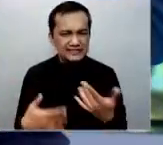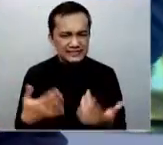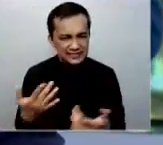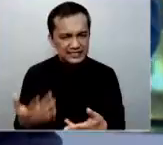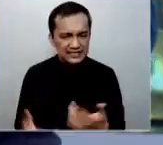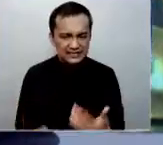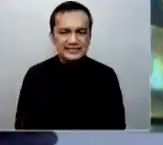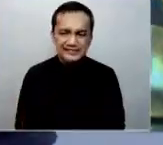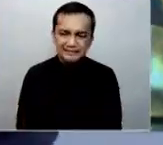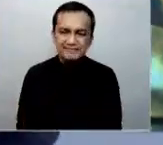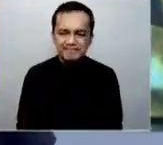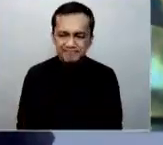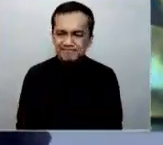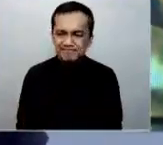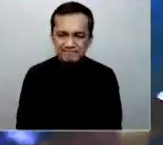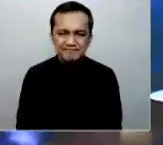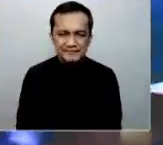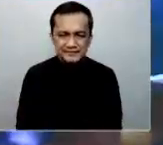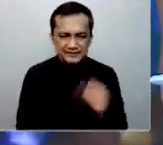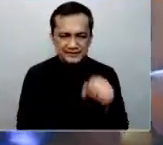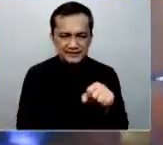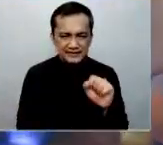Kaka-excite, Mami Chiki. Teka lang,